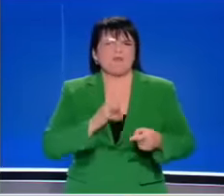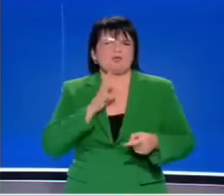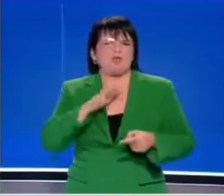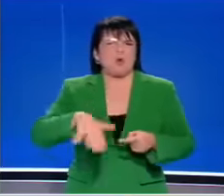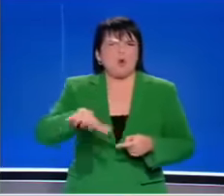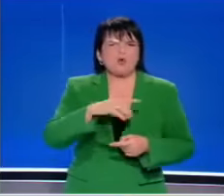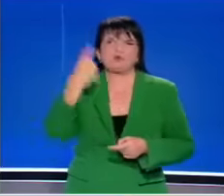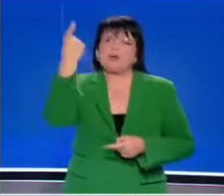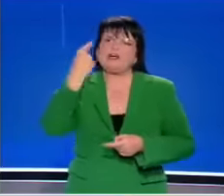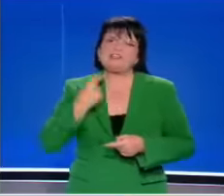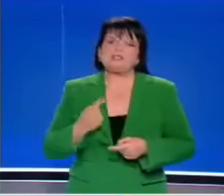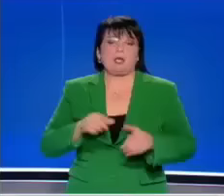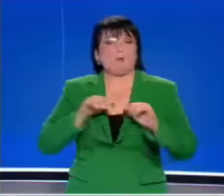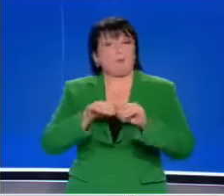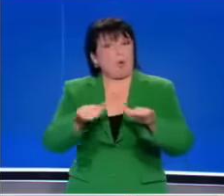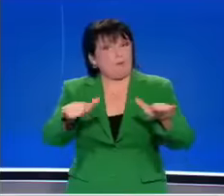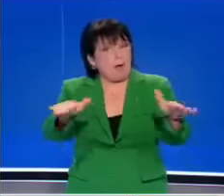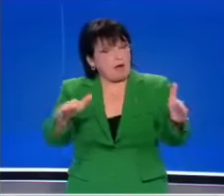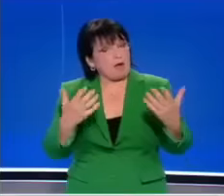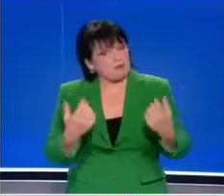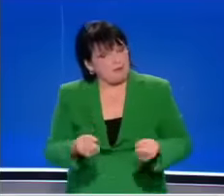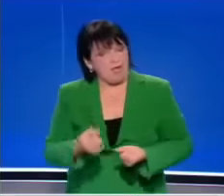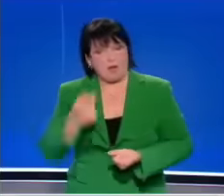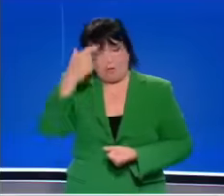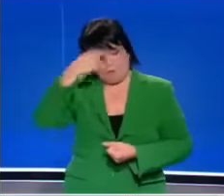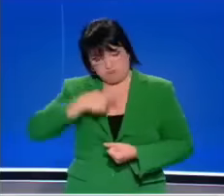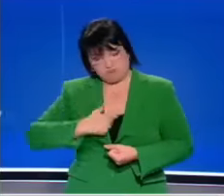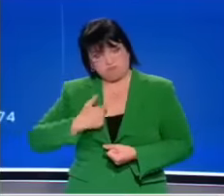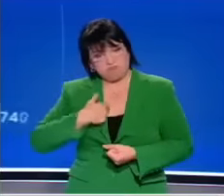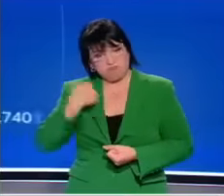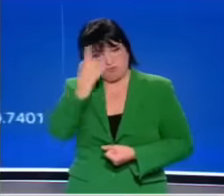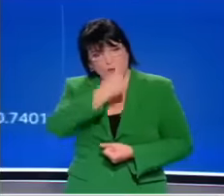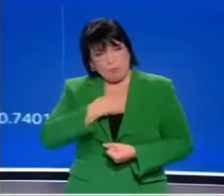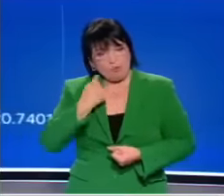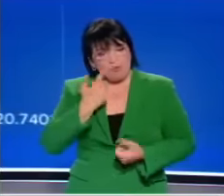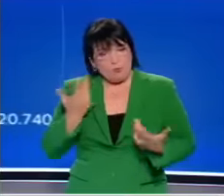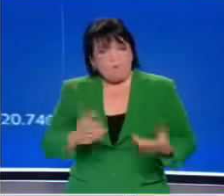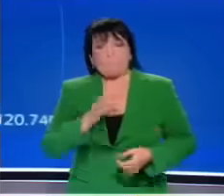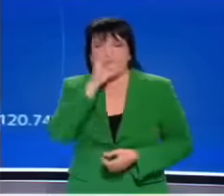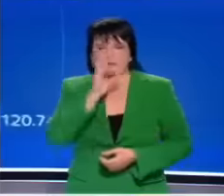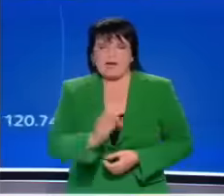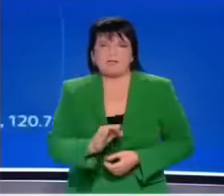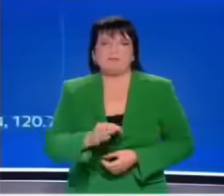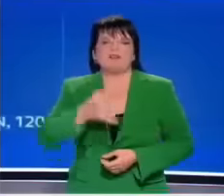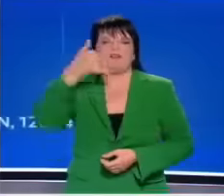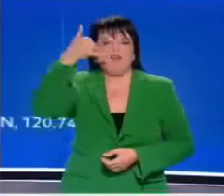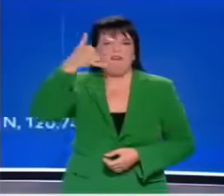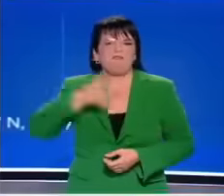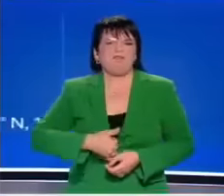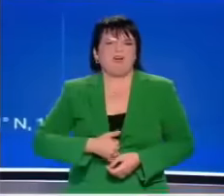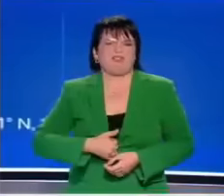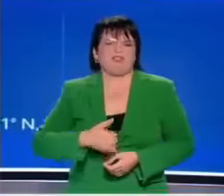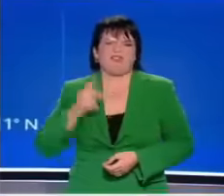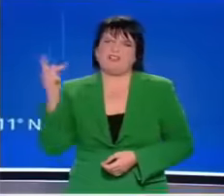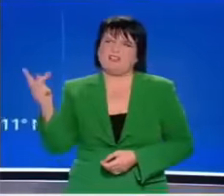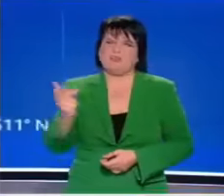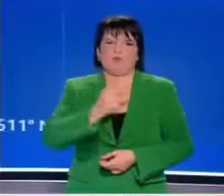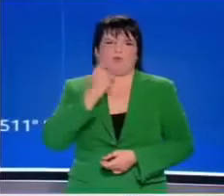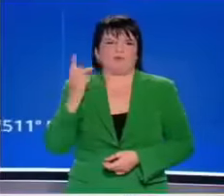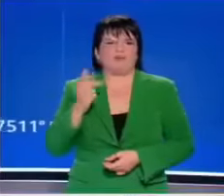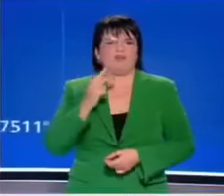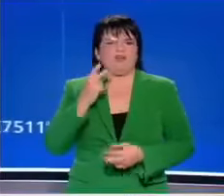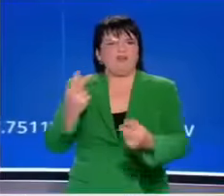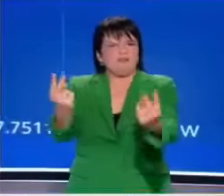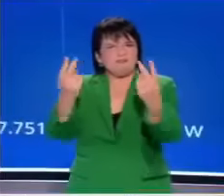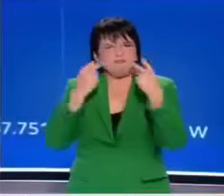όταν βλέπω ένα σύστημα προπαγάνδας απέναντί μου το οποίο πραγματικά είναι τόσο βαθύ στην κοινωνία μας δηλαδή